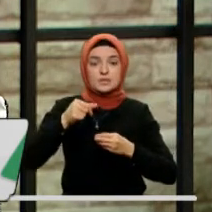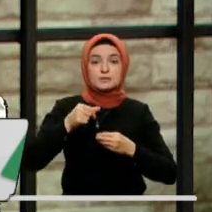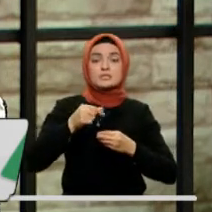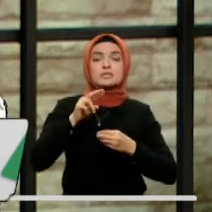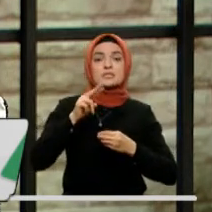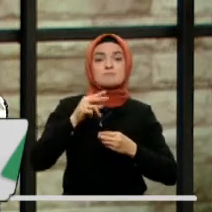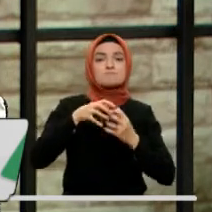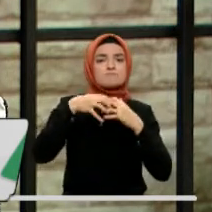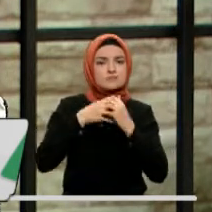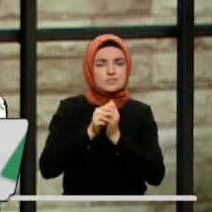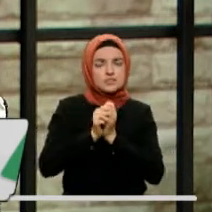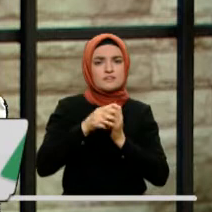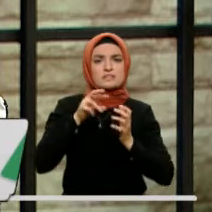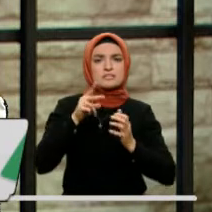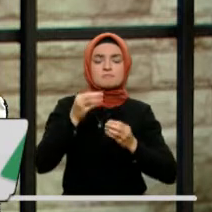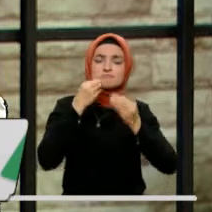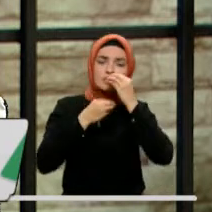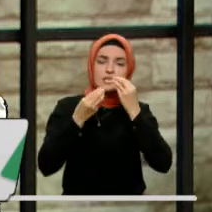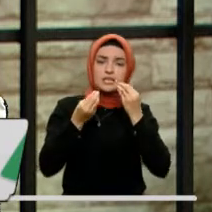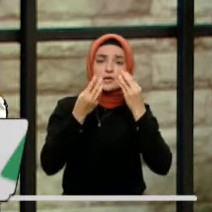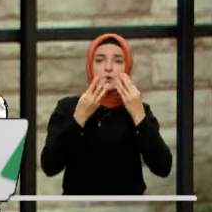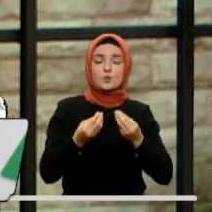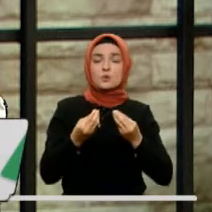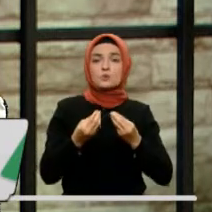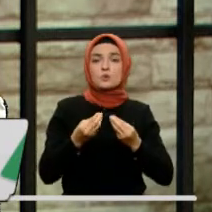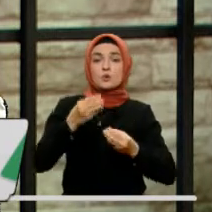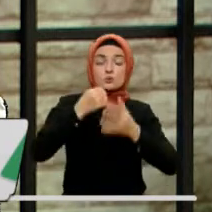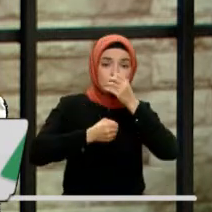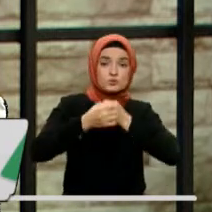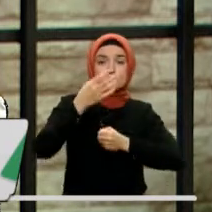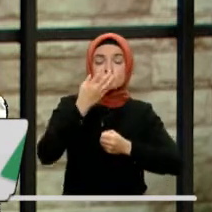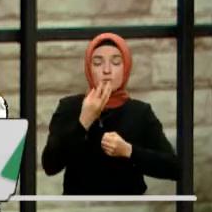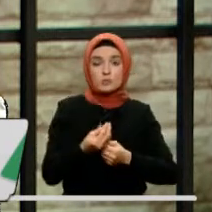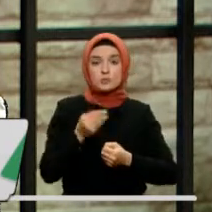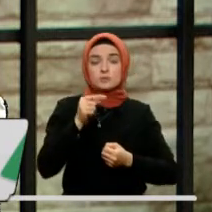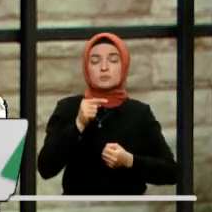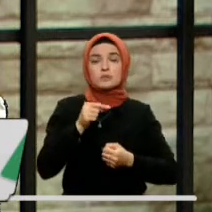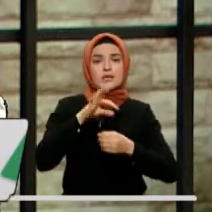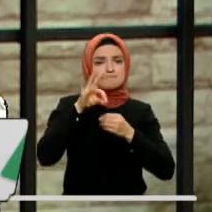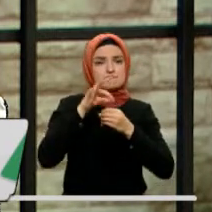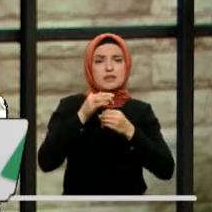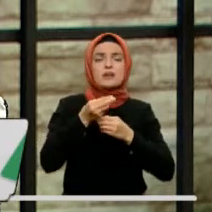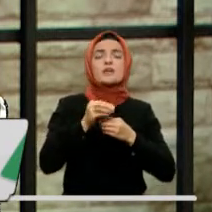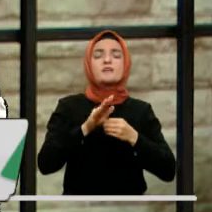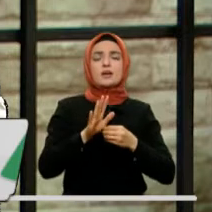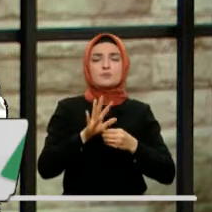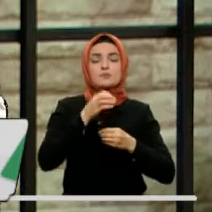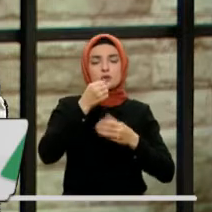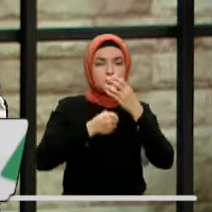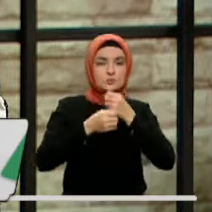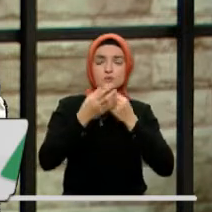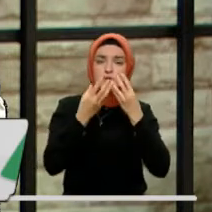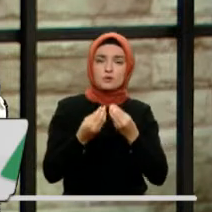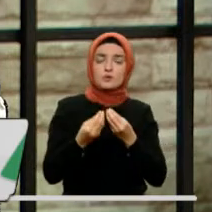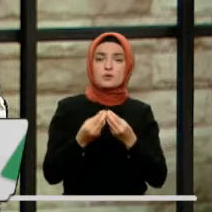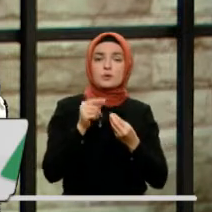süt verebiliriz. Özellikle böyle küçük yaş grubunda çay gibi vesaire kullanmayalım. Süt kullanabilirim, örnek veriyorum. Sonra